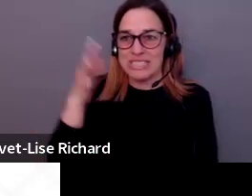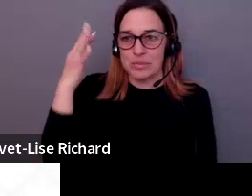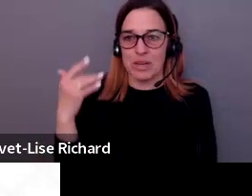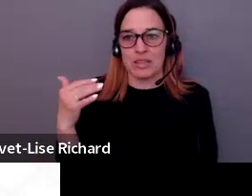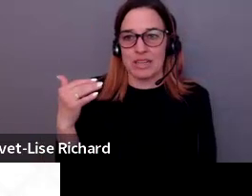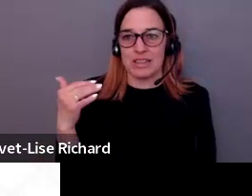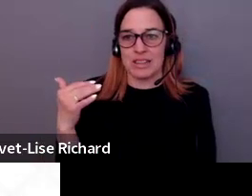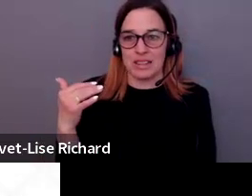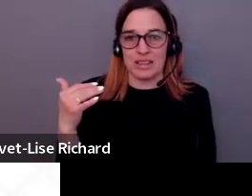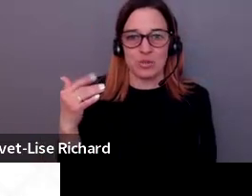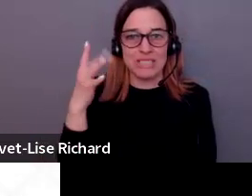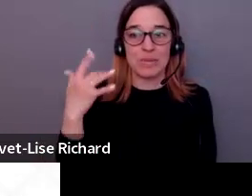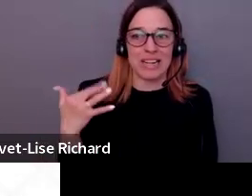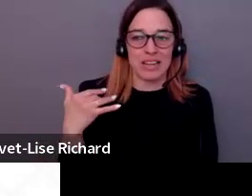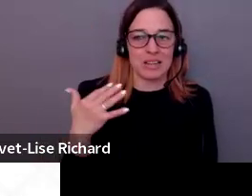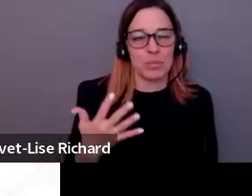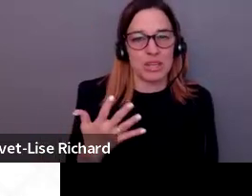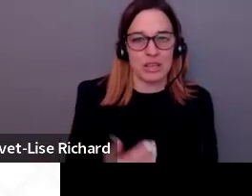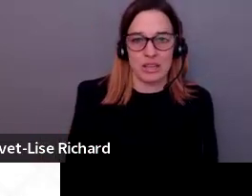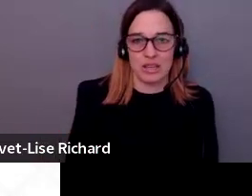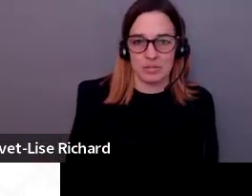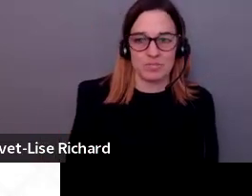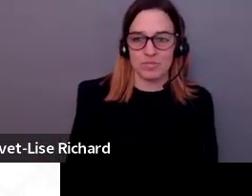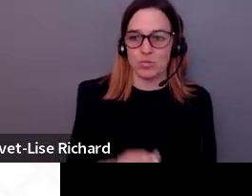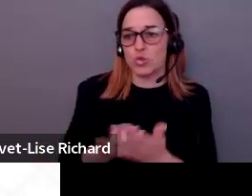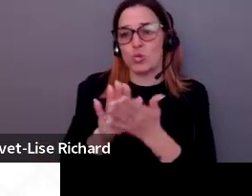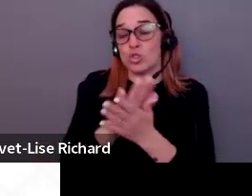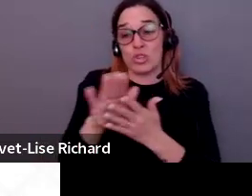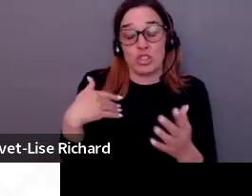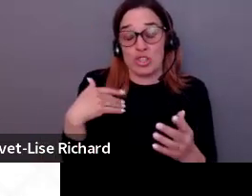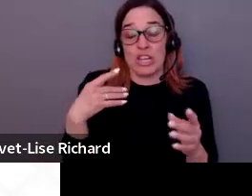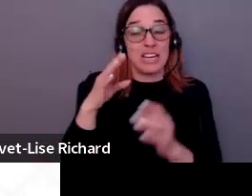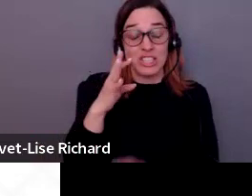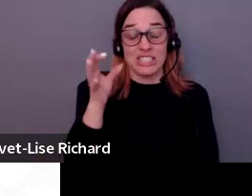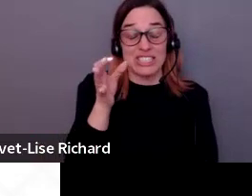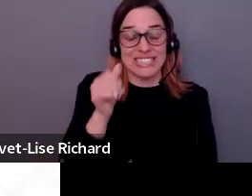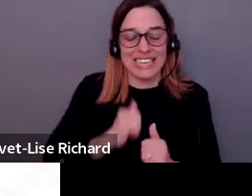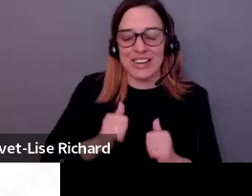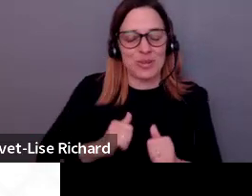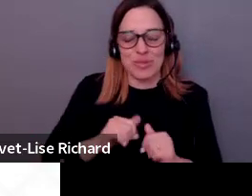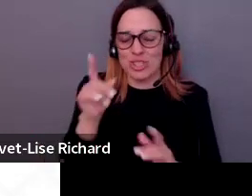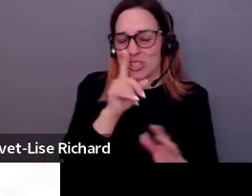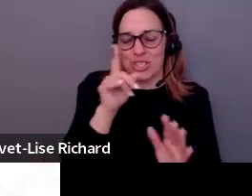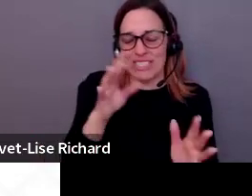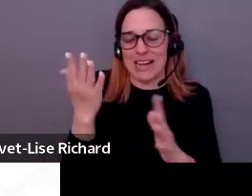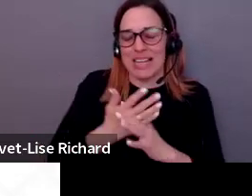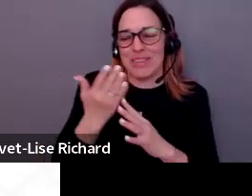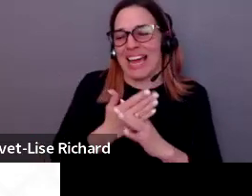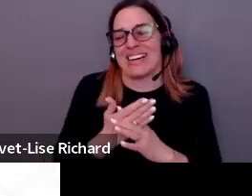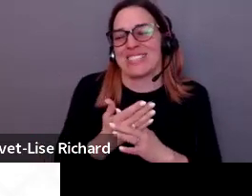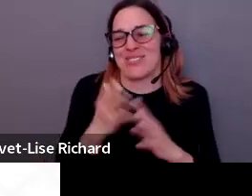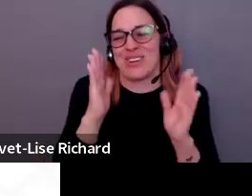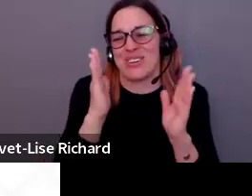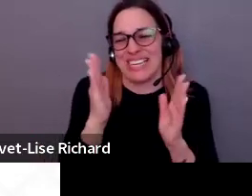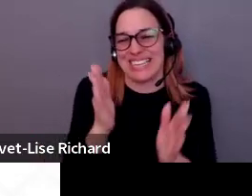Je ne sais pas si c'est Madeleine. Je pense que c'est je Madeleine, peux-tu? peut-être. Excuse, Ben, j'essaie là, puis là, ça